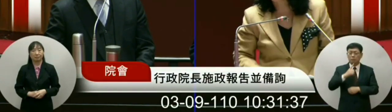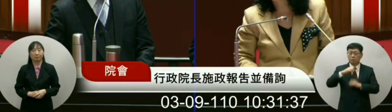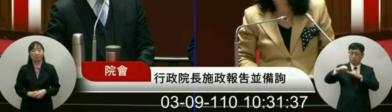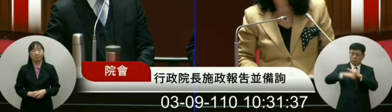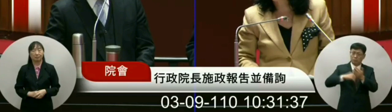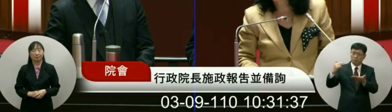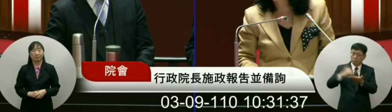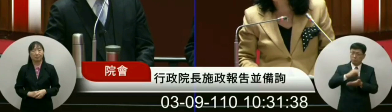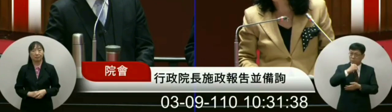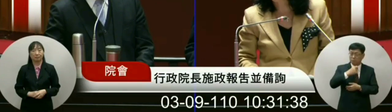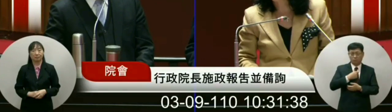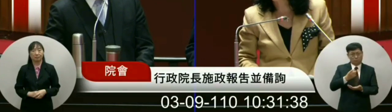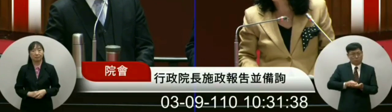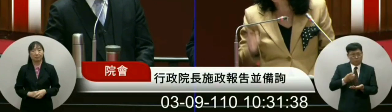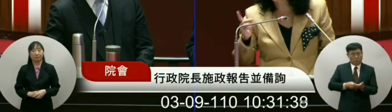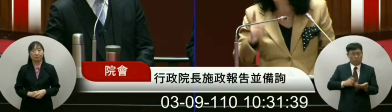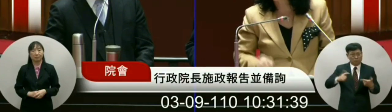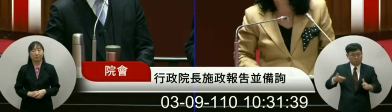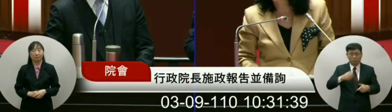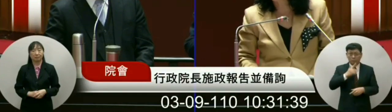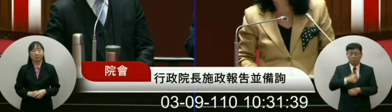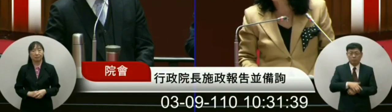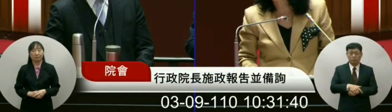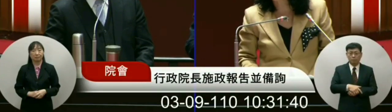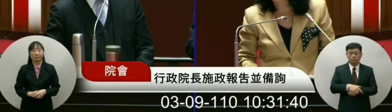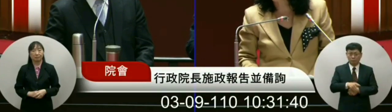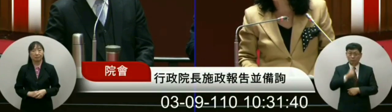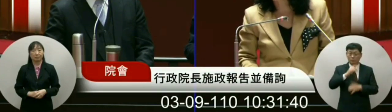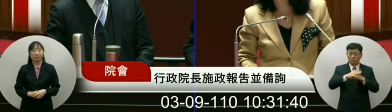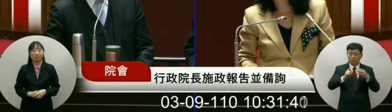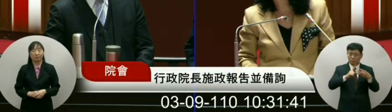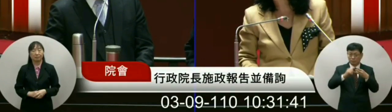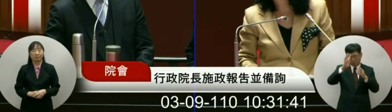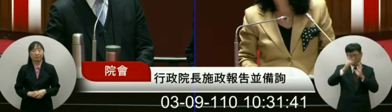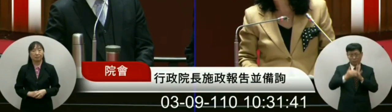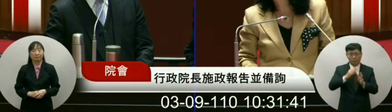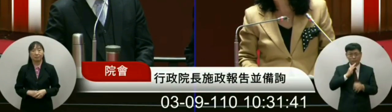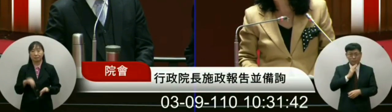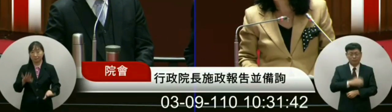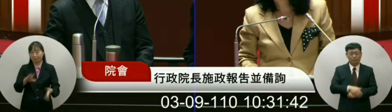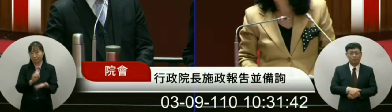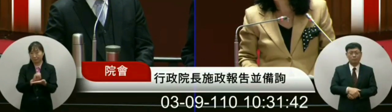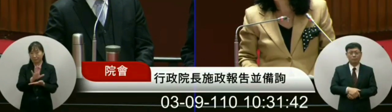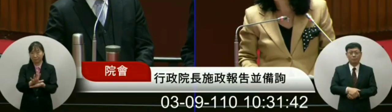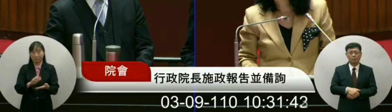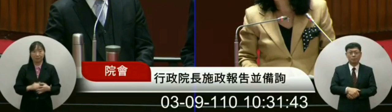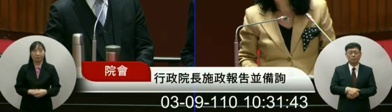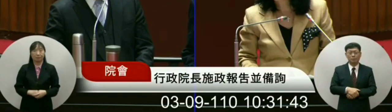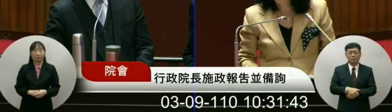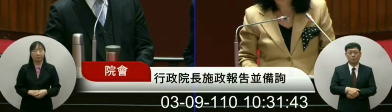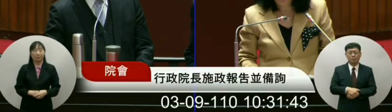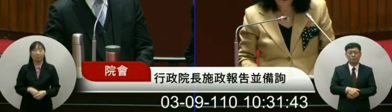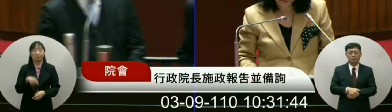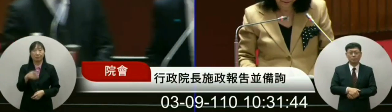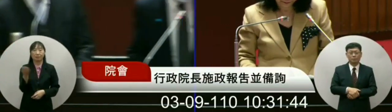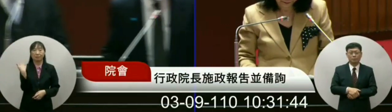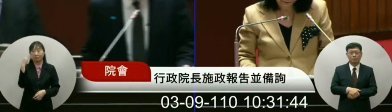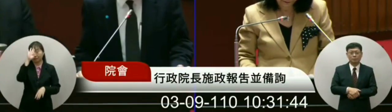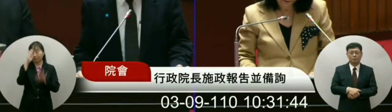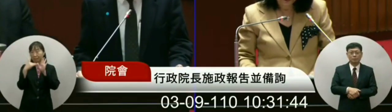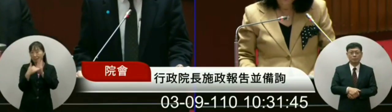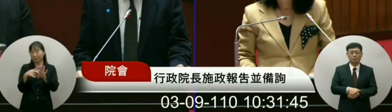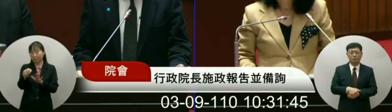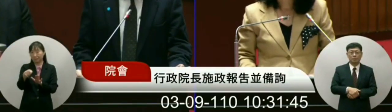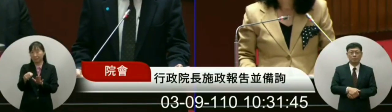来台湾他才会有差别待遇，这个就是你所谓的民主防疫吗？ 跟委员报告，事实上那时候防疫吃